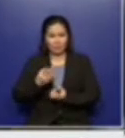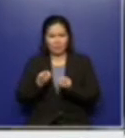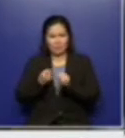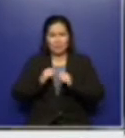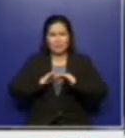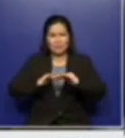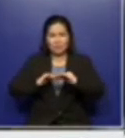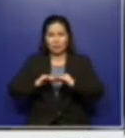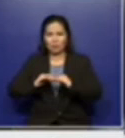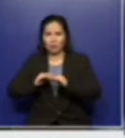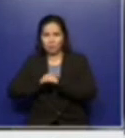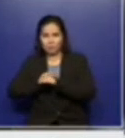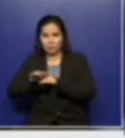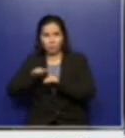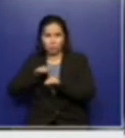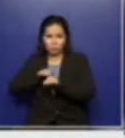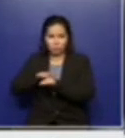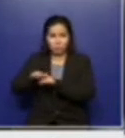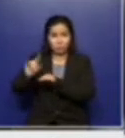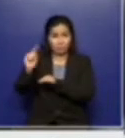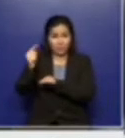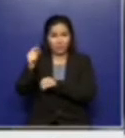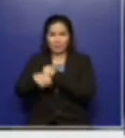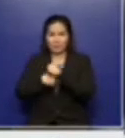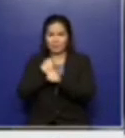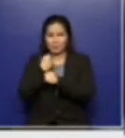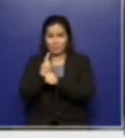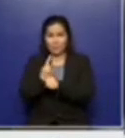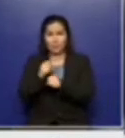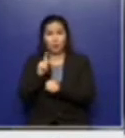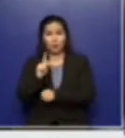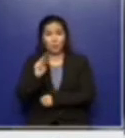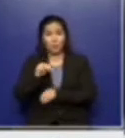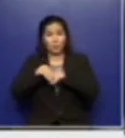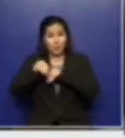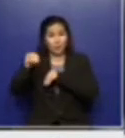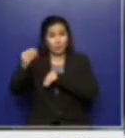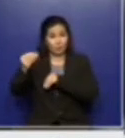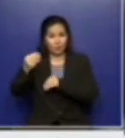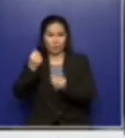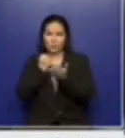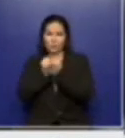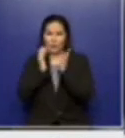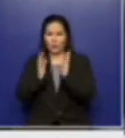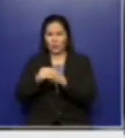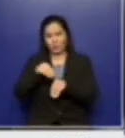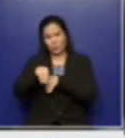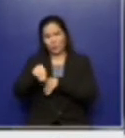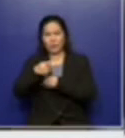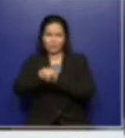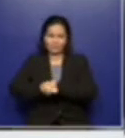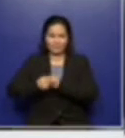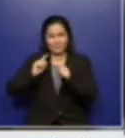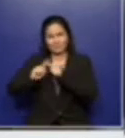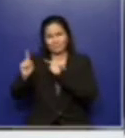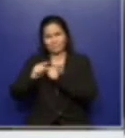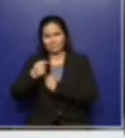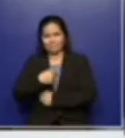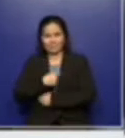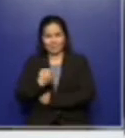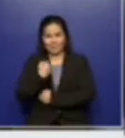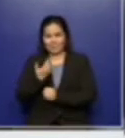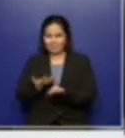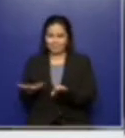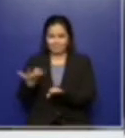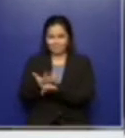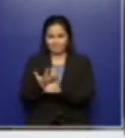ลูกรังเส้นใหม่ปีละกี่กิโลเมตรเพื่อให้เกษตรกรมีความมั่นใจว่าเกษตรกรจะครับจะ